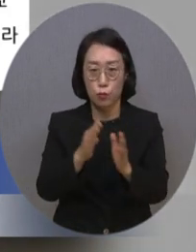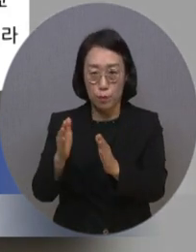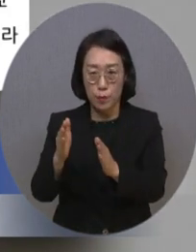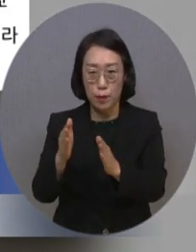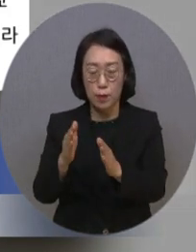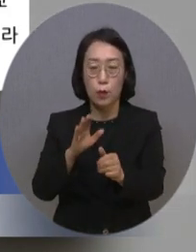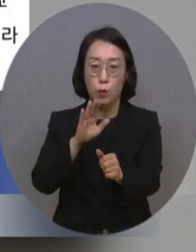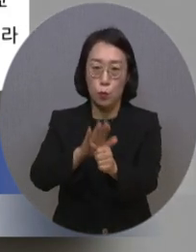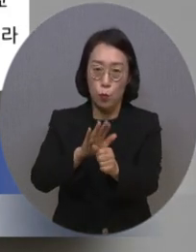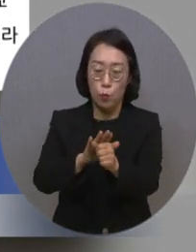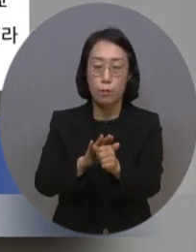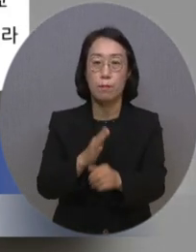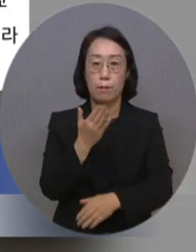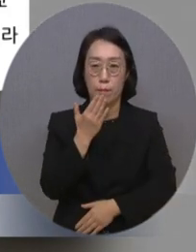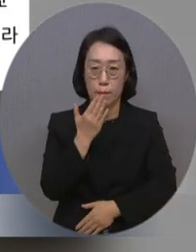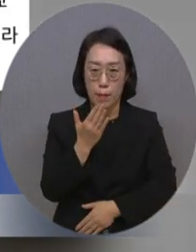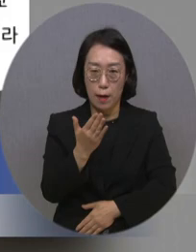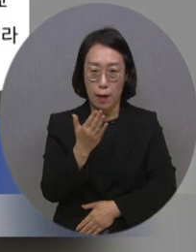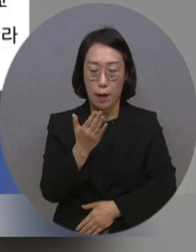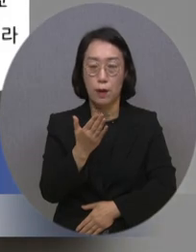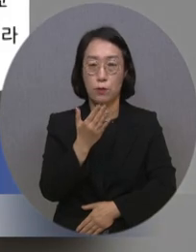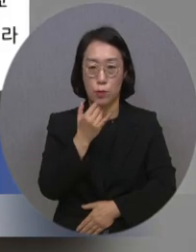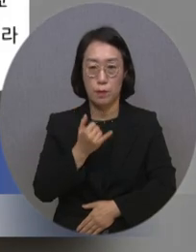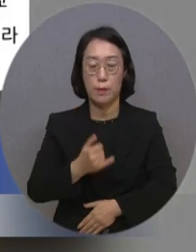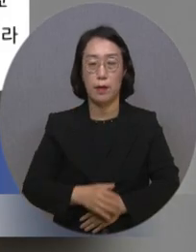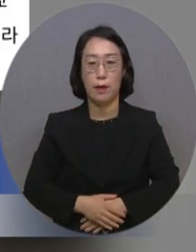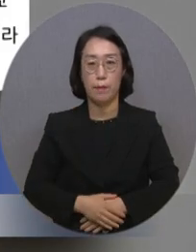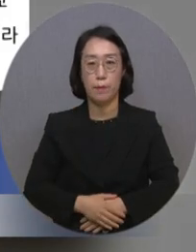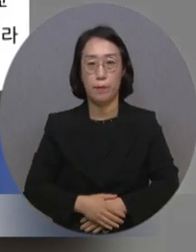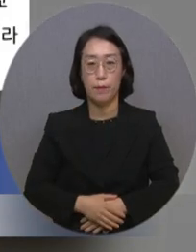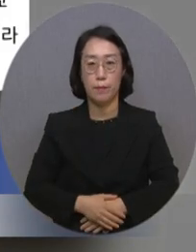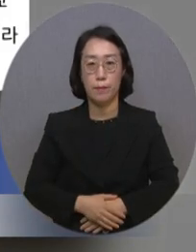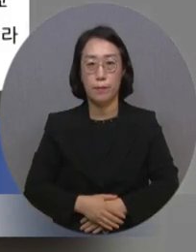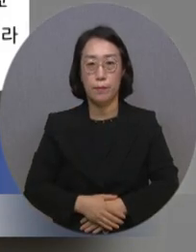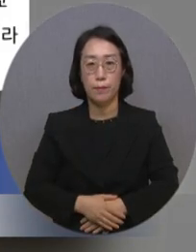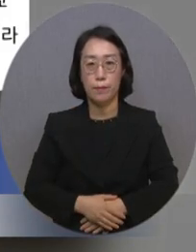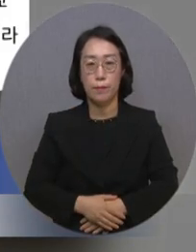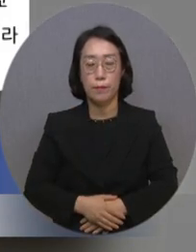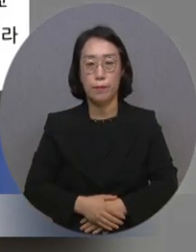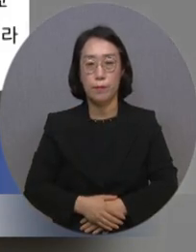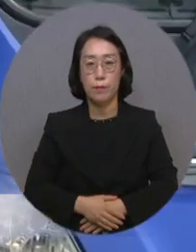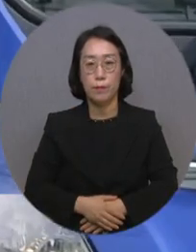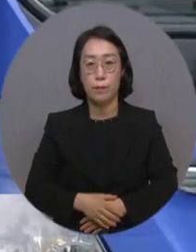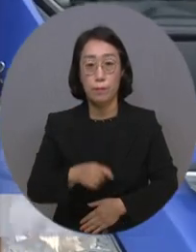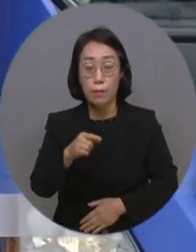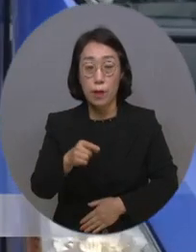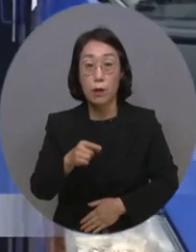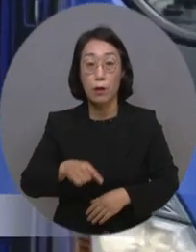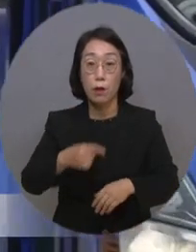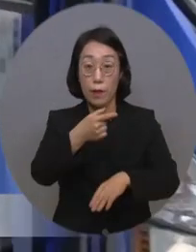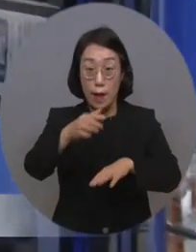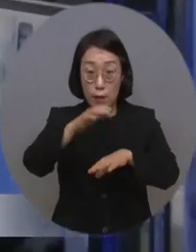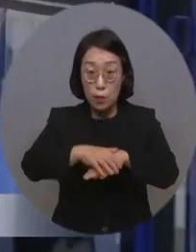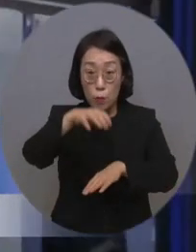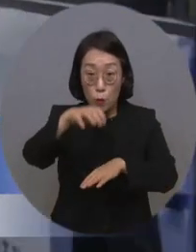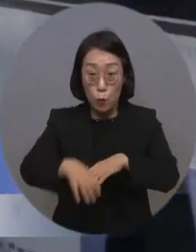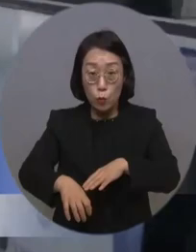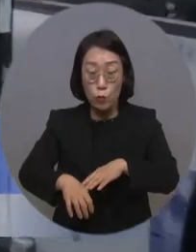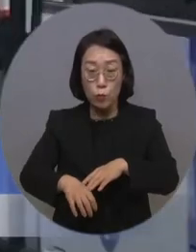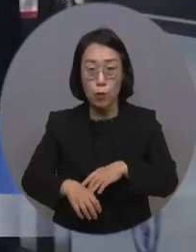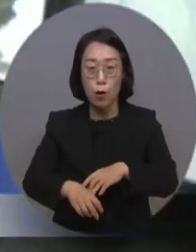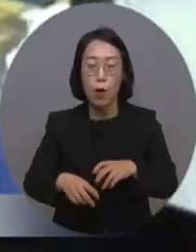전송받음으로써 사전에 저상버스 리프트 작동 등을 준비할 수 있게 된다고 말했습니다. 한편 대전시는